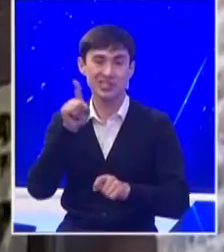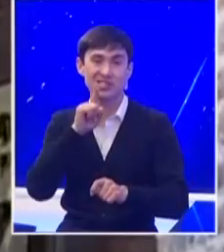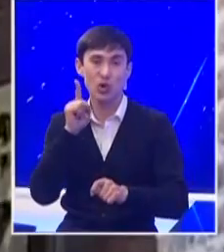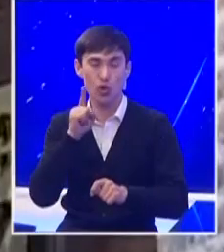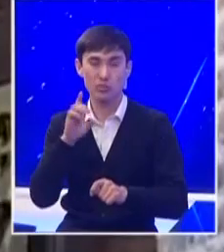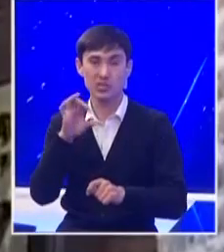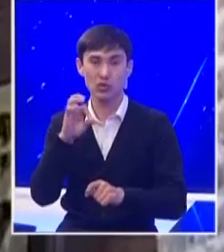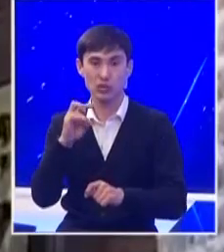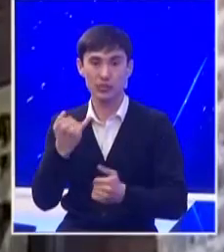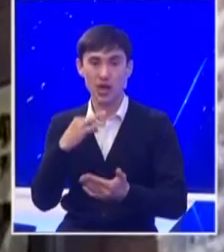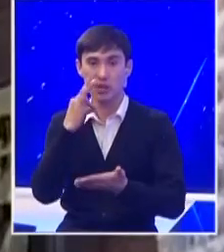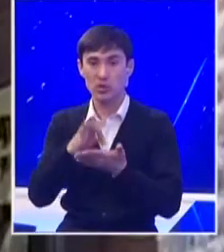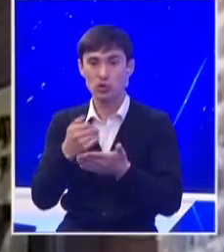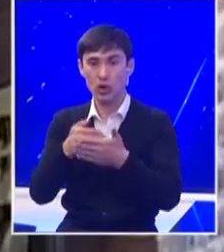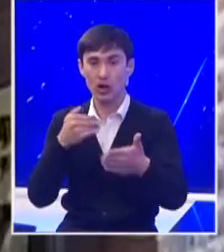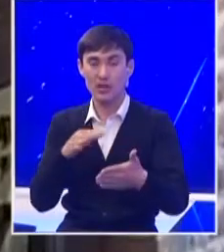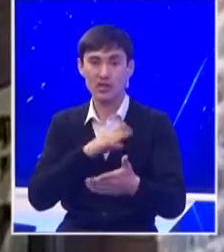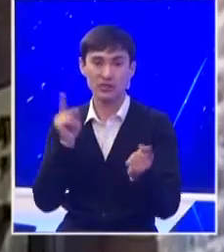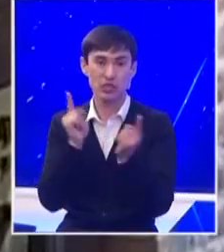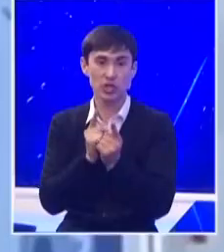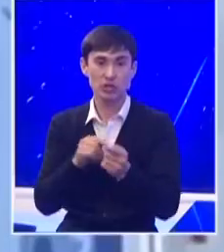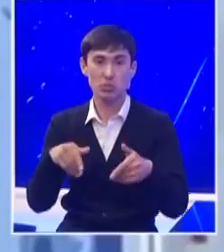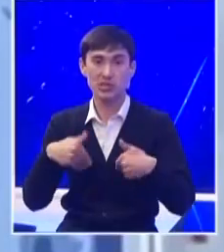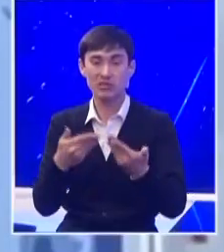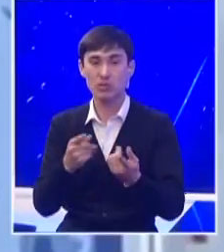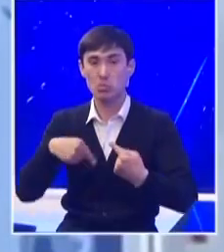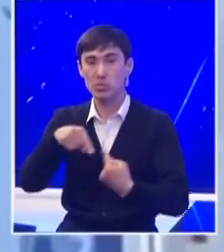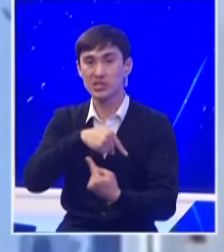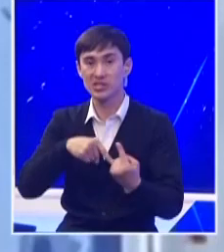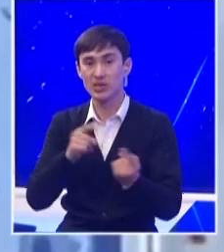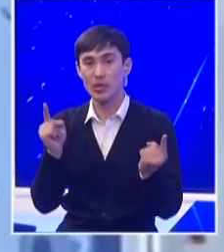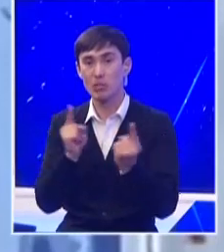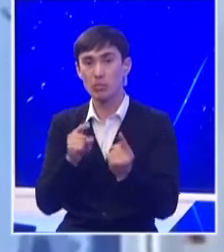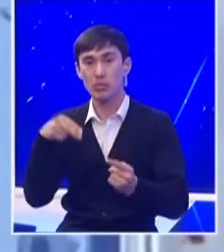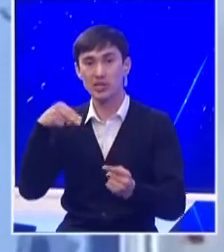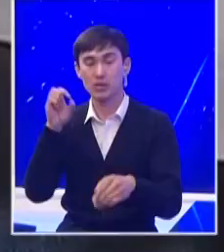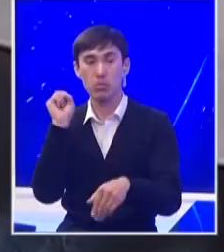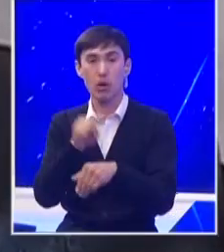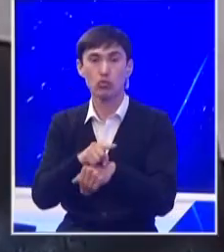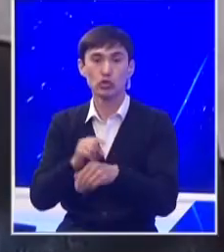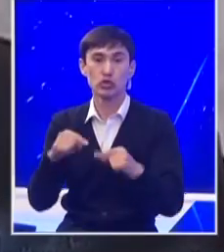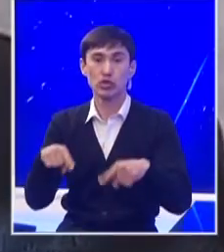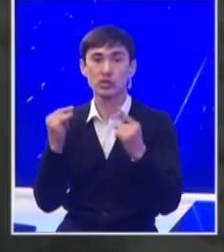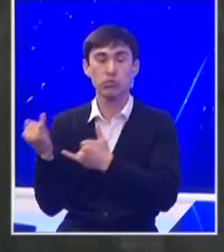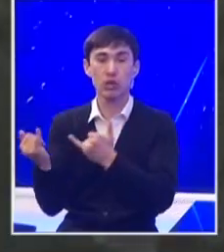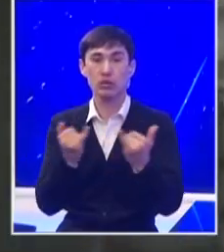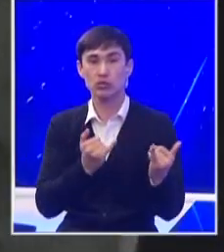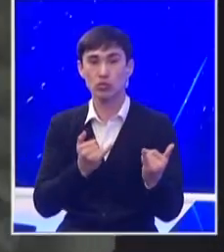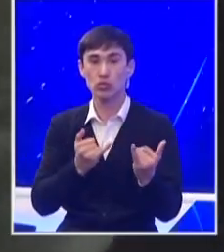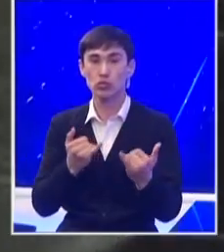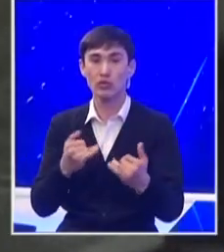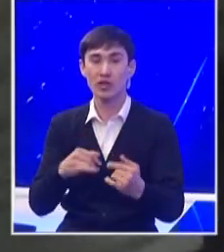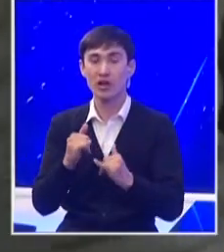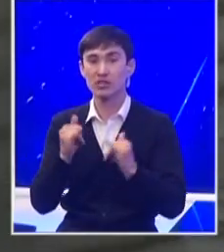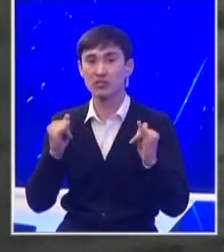зеленым статусом. Стоит отметить, что ранее на встрече с представителями бизнес-сообщества президент поручил создать благоприятные условия